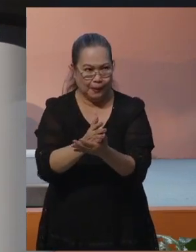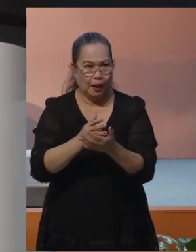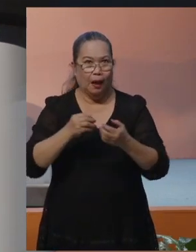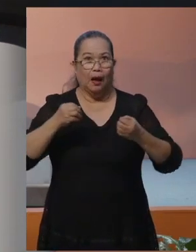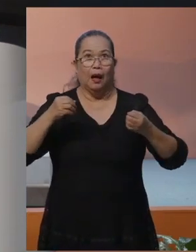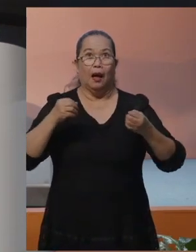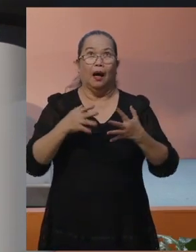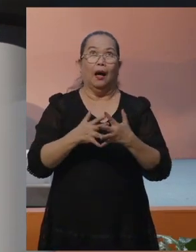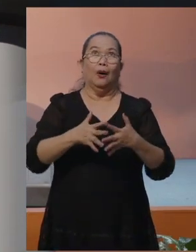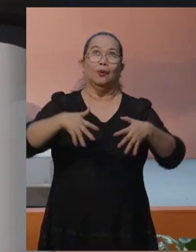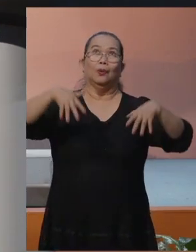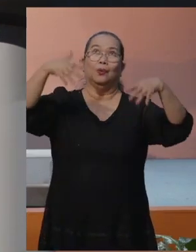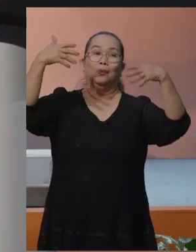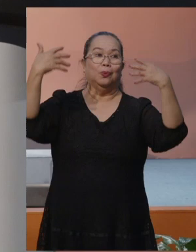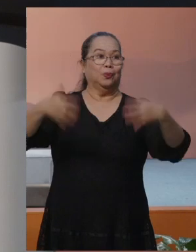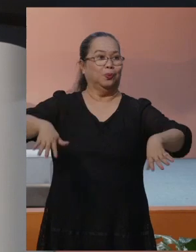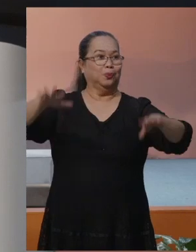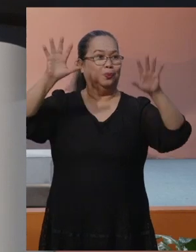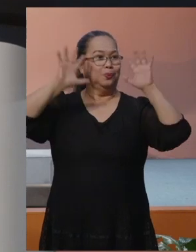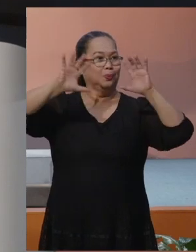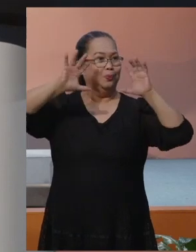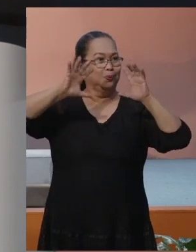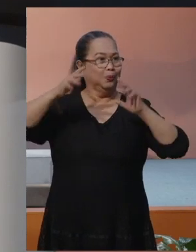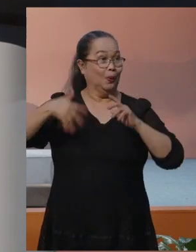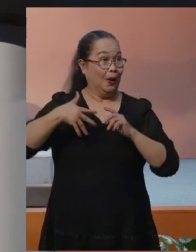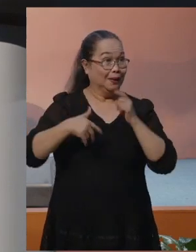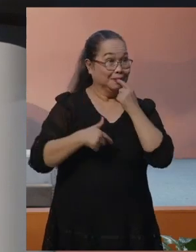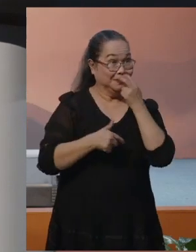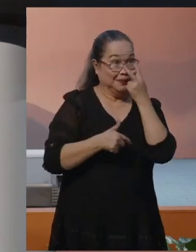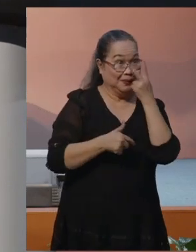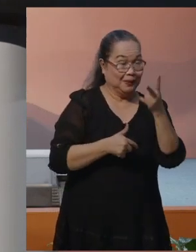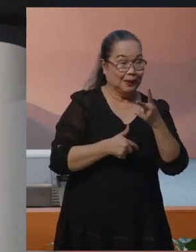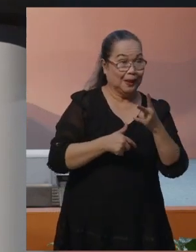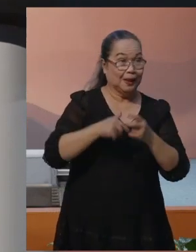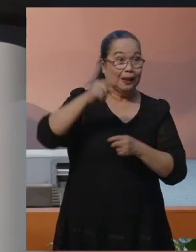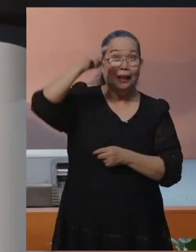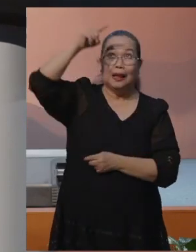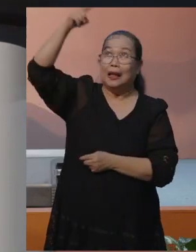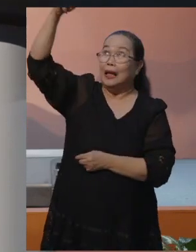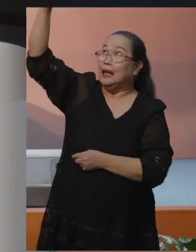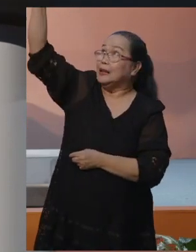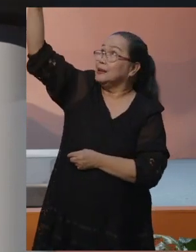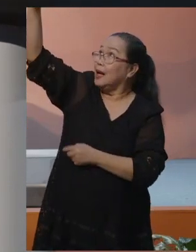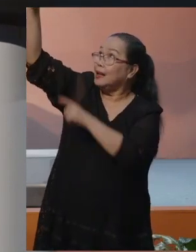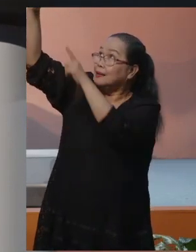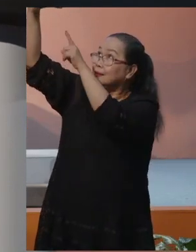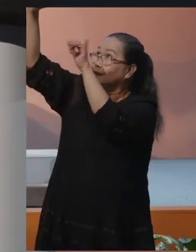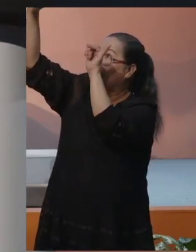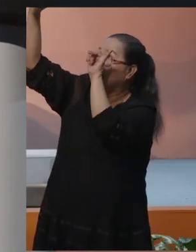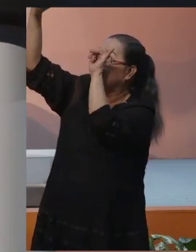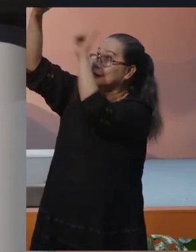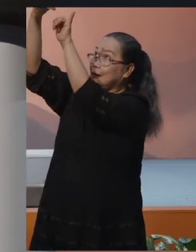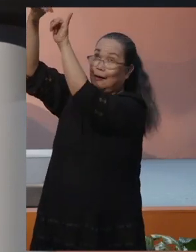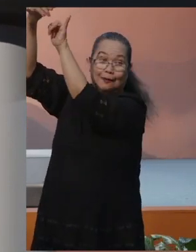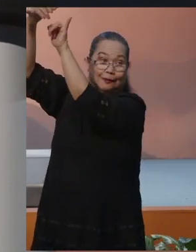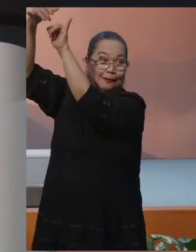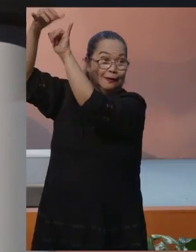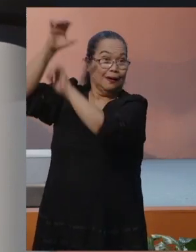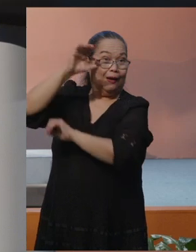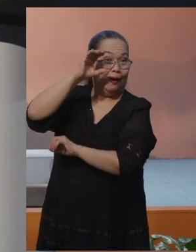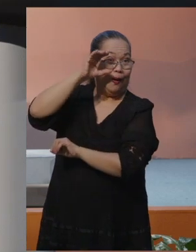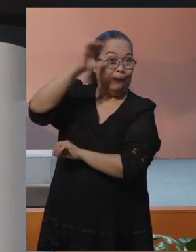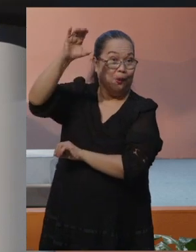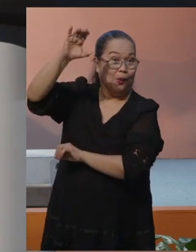kagilagilalas ito, di ba? Ito makikita natin. And the sun stood still, sabi dito. And the moon